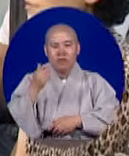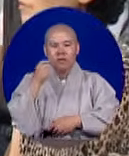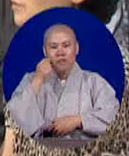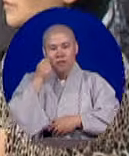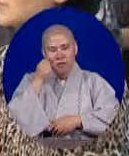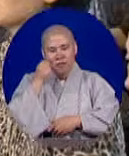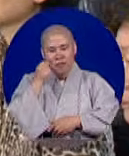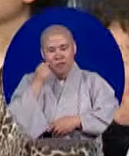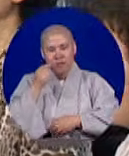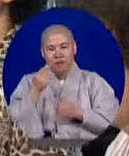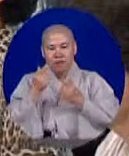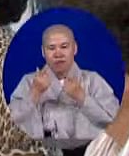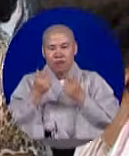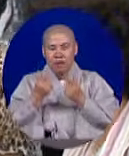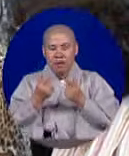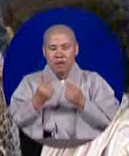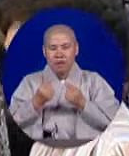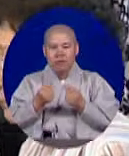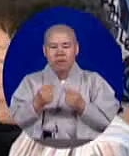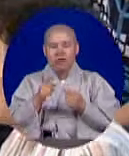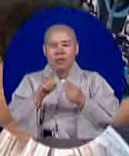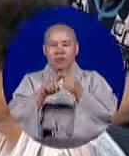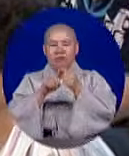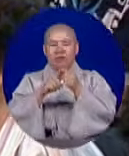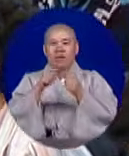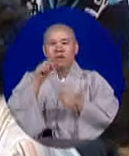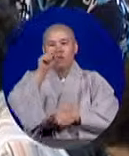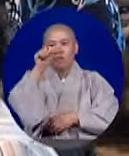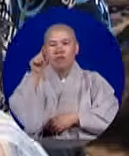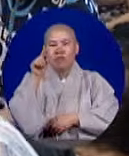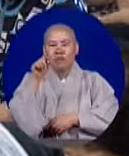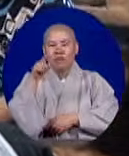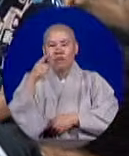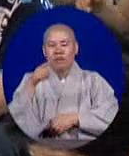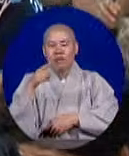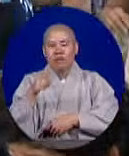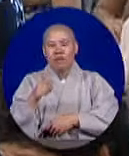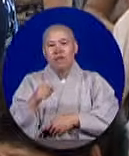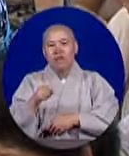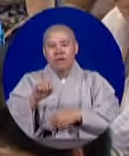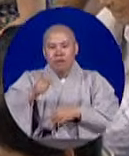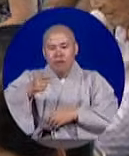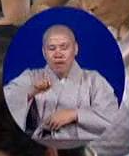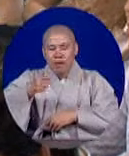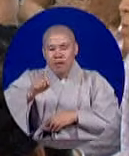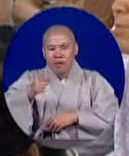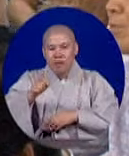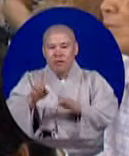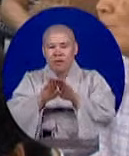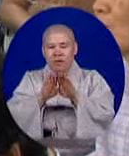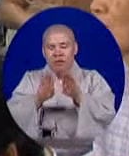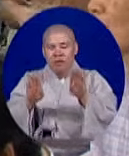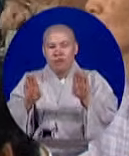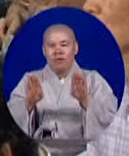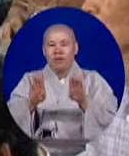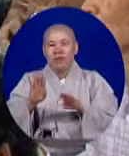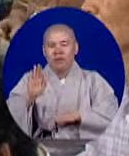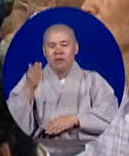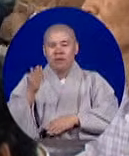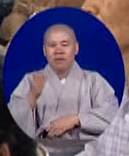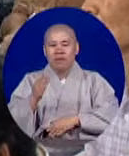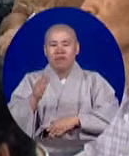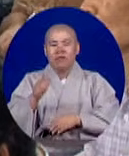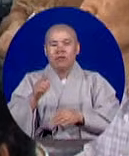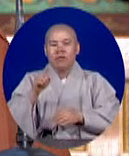그래서 이건 손가락이고 열쇠다. 열쇠는 열어야 되고 손가락을 통해서 달을 봐야 의미가